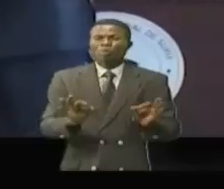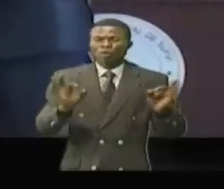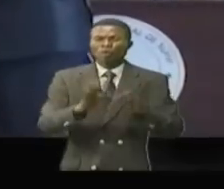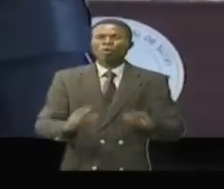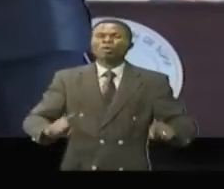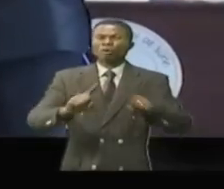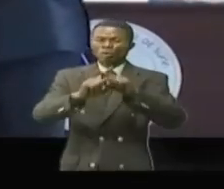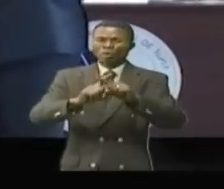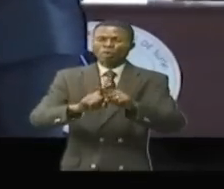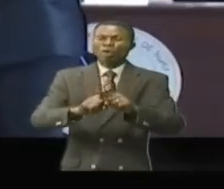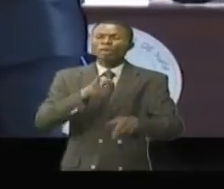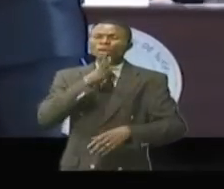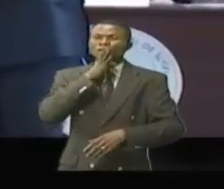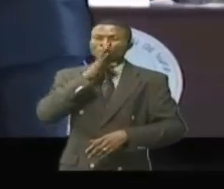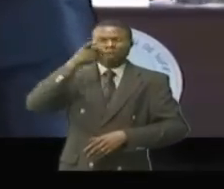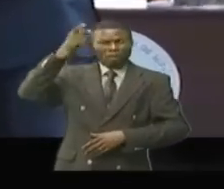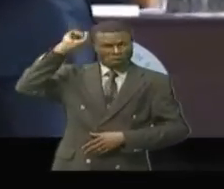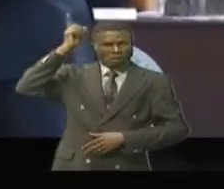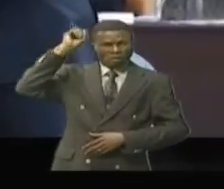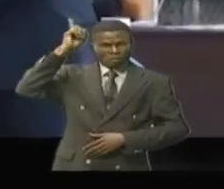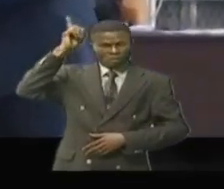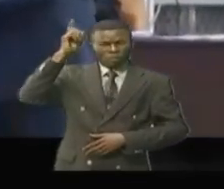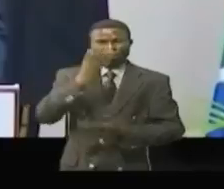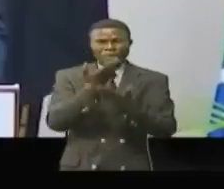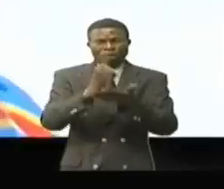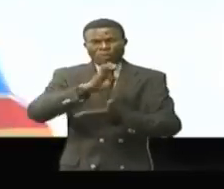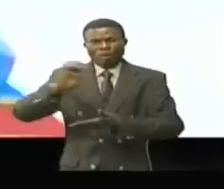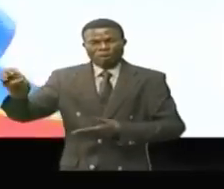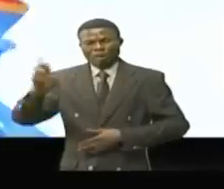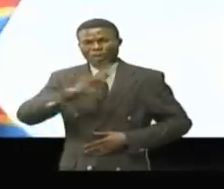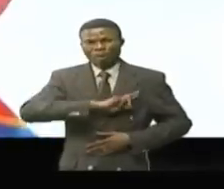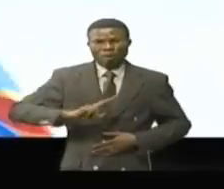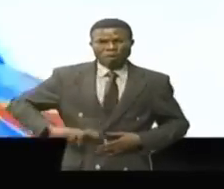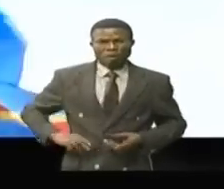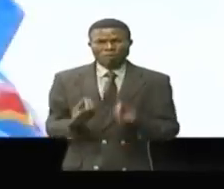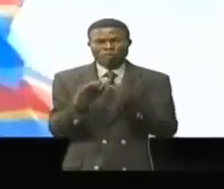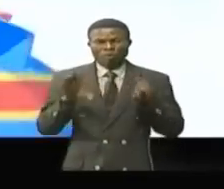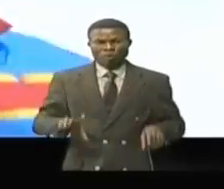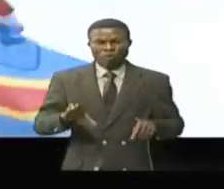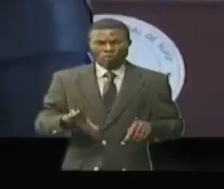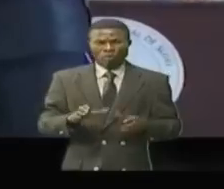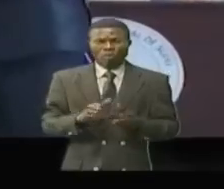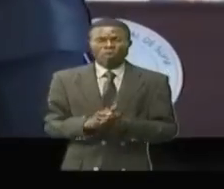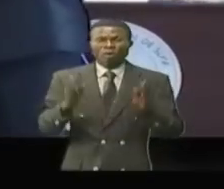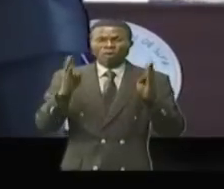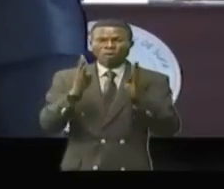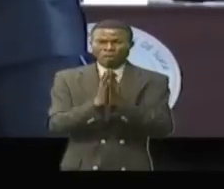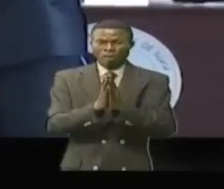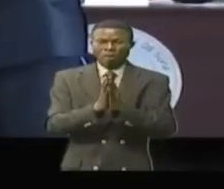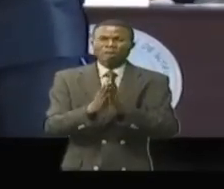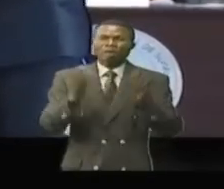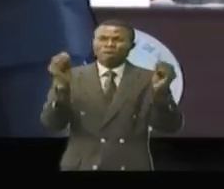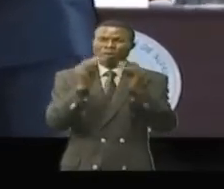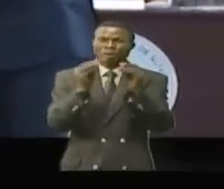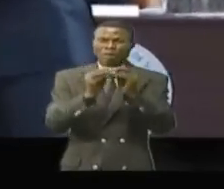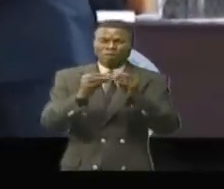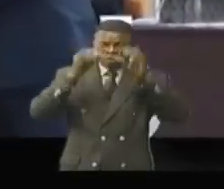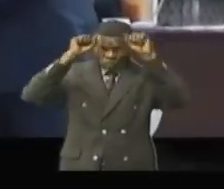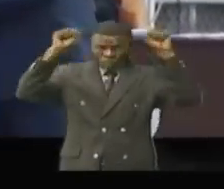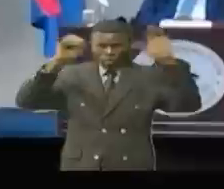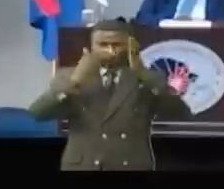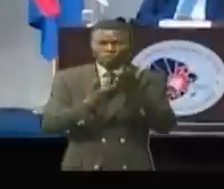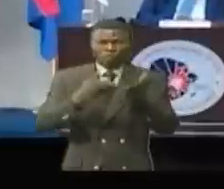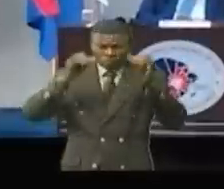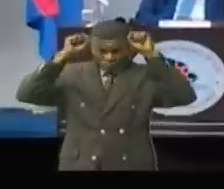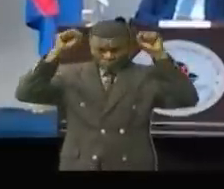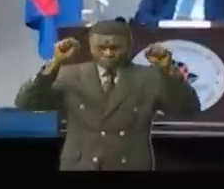complexes qui durent depuis des décennies à l'est de la République démocratique du Congo. Lors du 10e sommet de chefs d'État du mécanisme régional, le chef